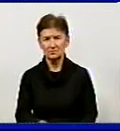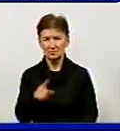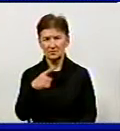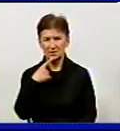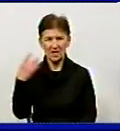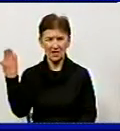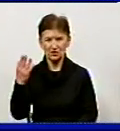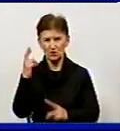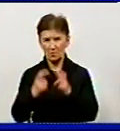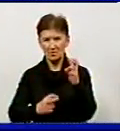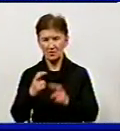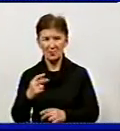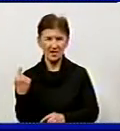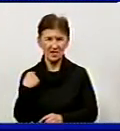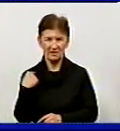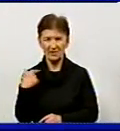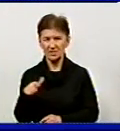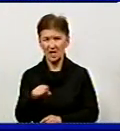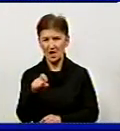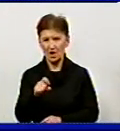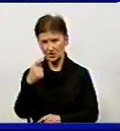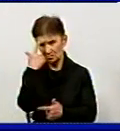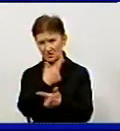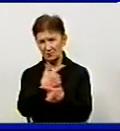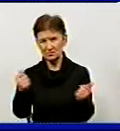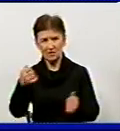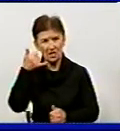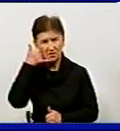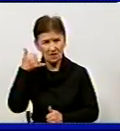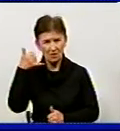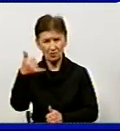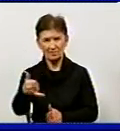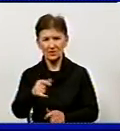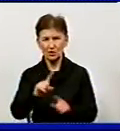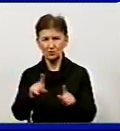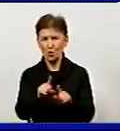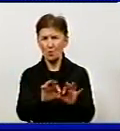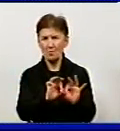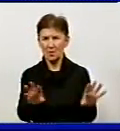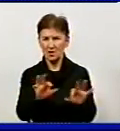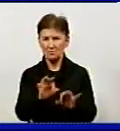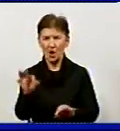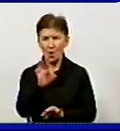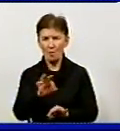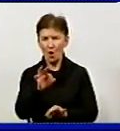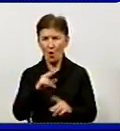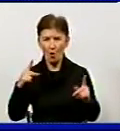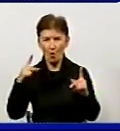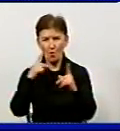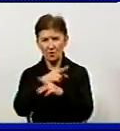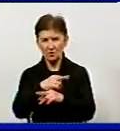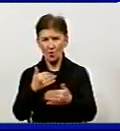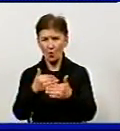Речниця підприємства «Кіровоградгаз» Олена Нікітіна повідомила телефоном нашій знімальній групі, що коментар щодо отруєння родини чадним газом